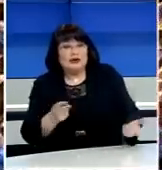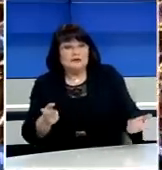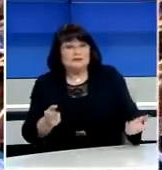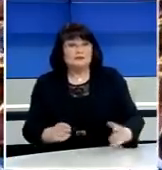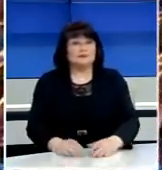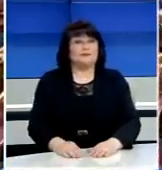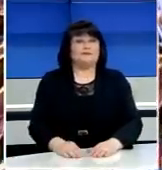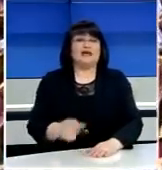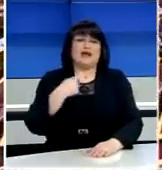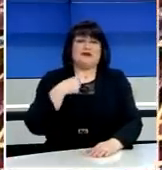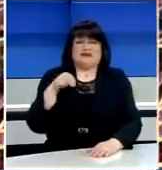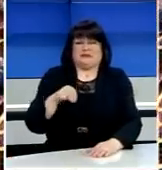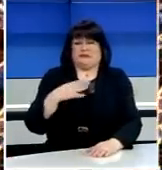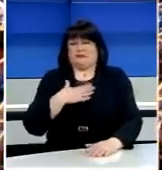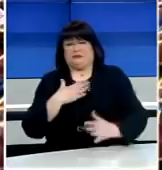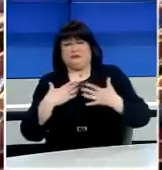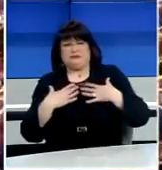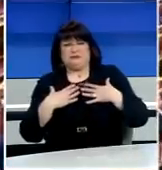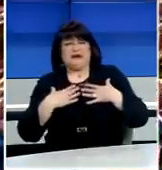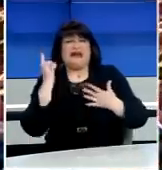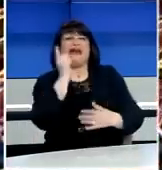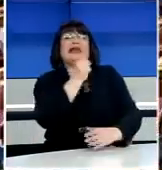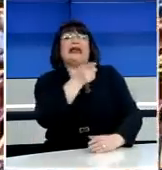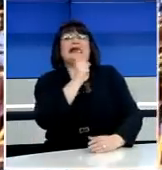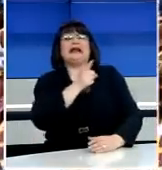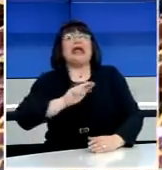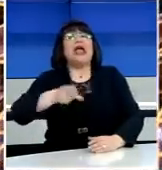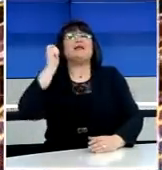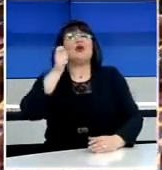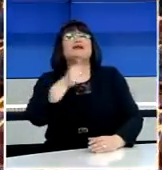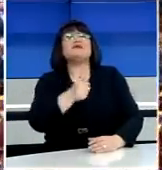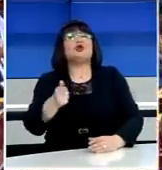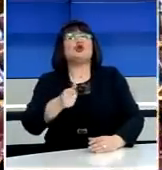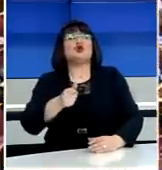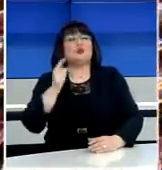Και επειδή δεν είμαστε μίζεροι και δεν κάνουμε κριτική για την κριτική και αντιπολίτευση για την αντιπολίτευση,